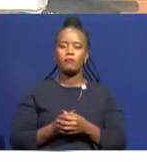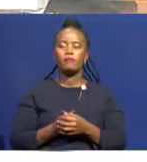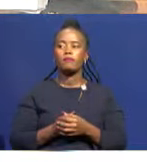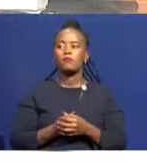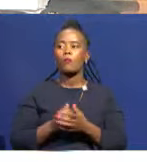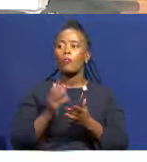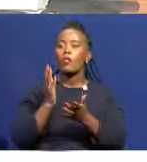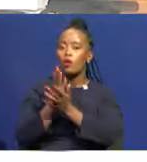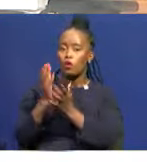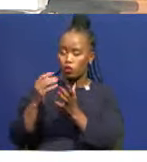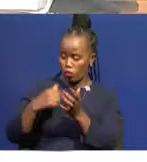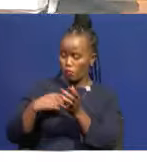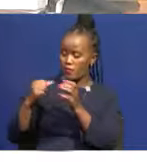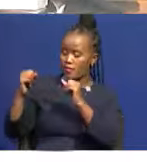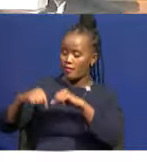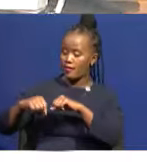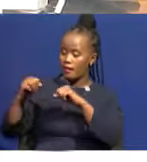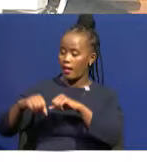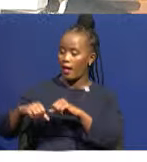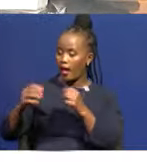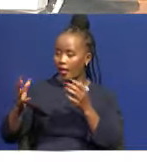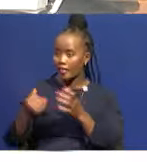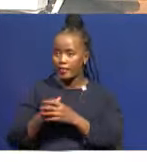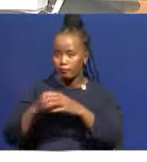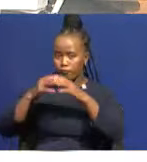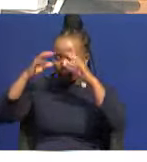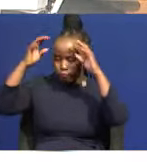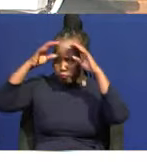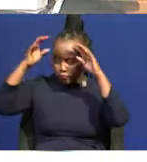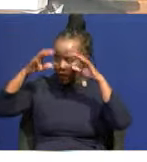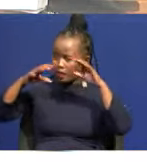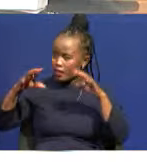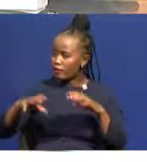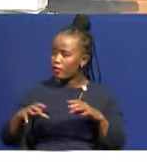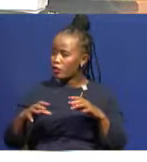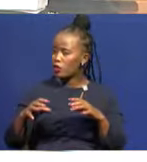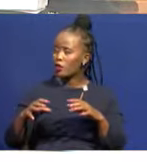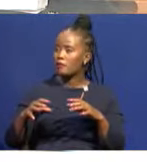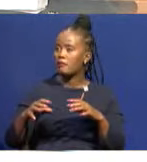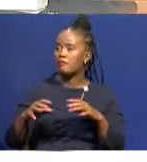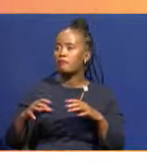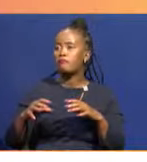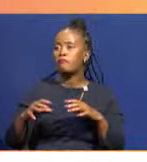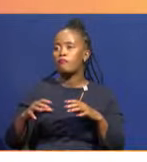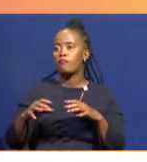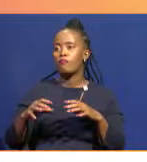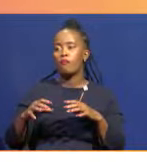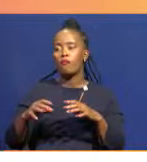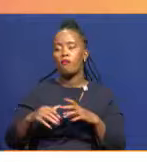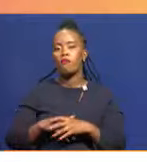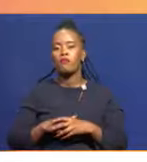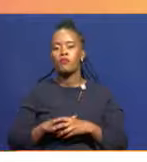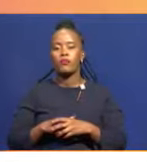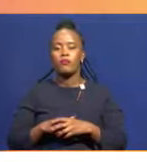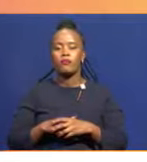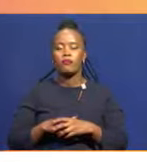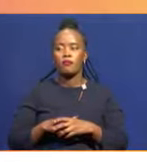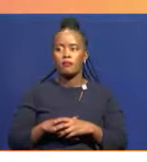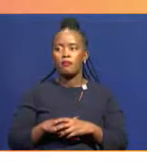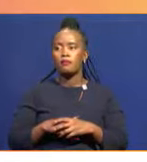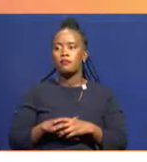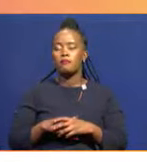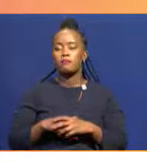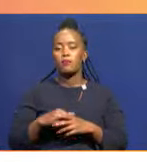Kasichana, nitakubaliana na wewe. Ugatuzi, utaniruhusu niongelee ugatuzi kidogo. Kwa sababu mimi